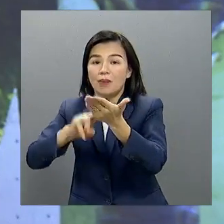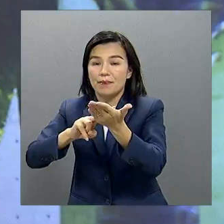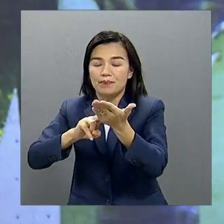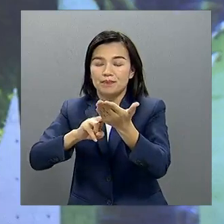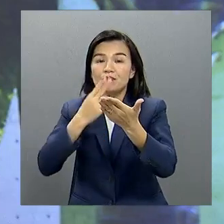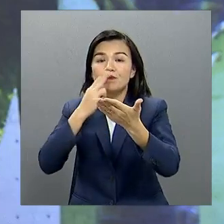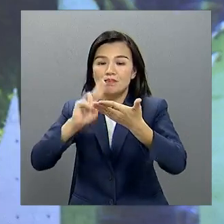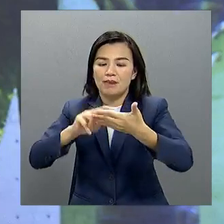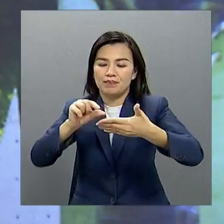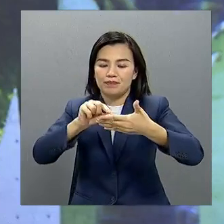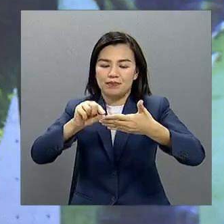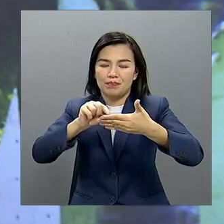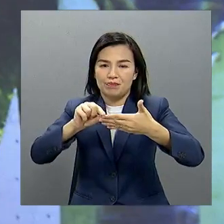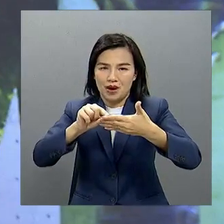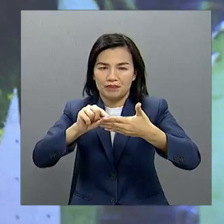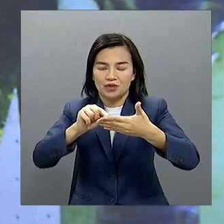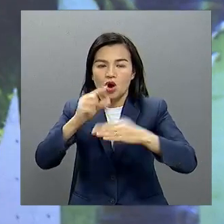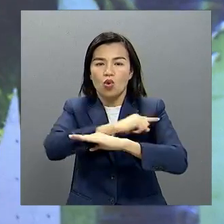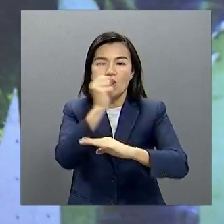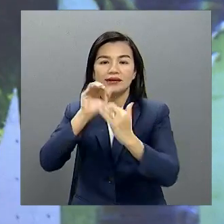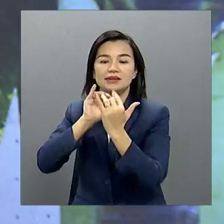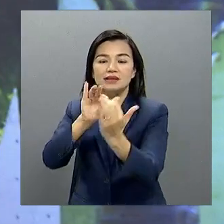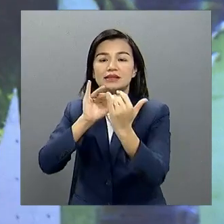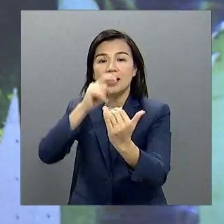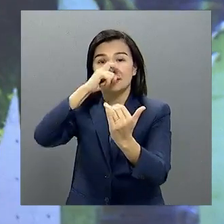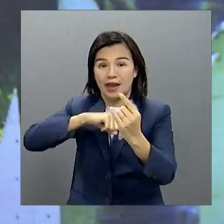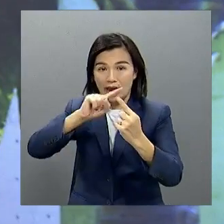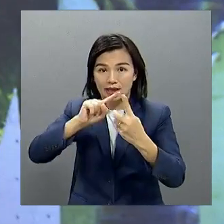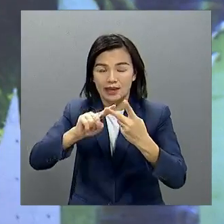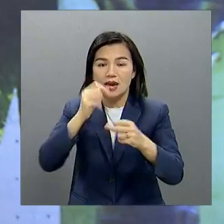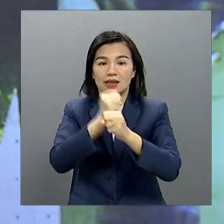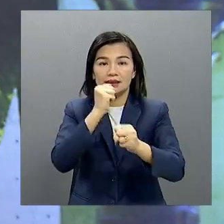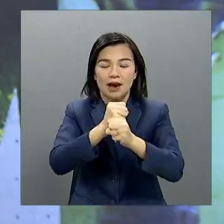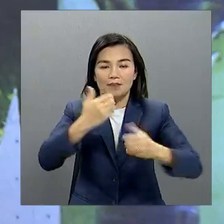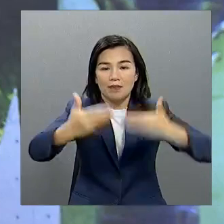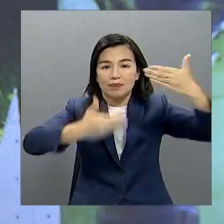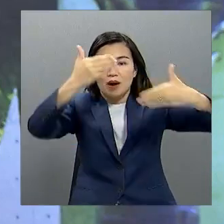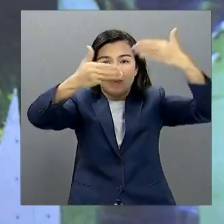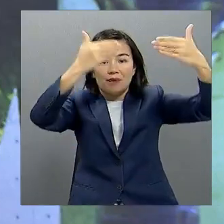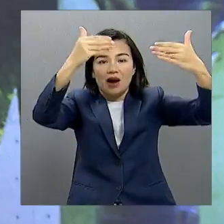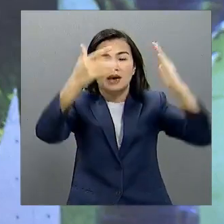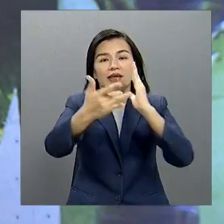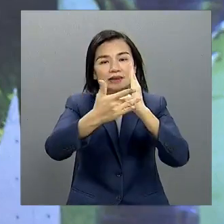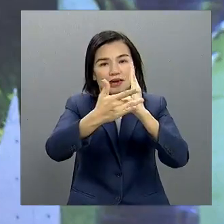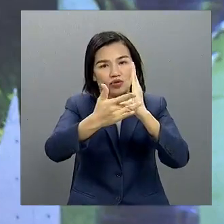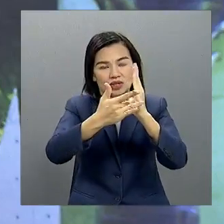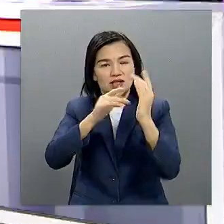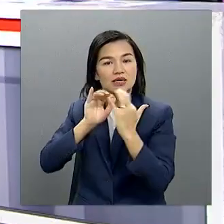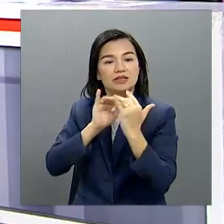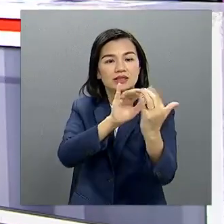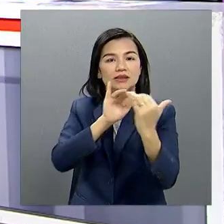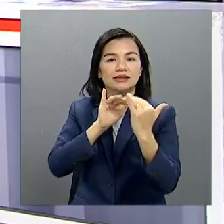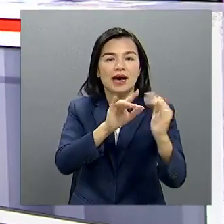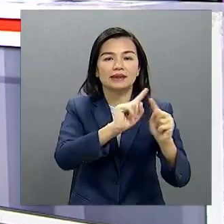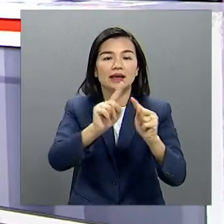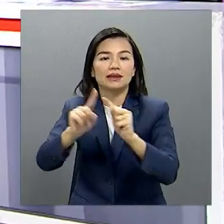ในวันสื่อสารแห่งประเทศไทยด้วยนะคะแล้วก็ยังมีการจัดแสดงในเรื่องของเทคโนโลยีการสื่อสารโทรคมนาคมด้วย เห็น